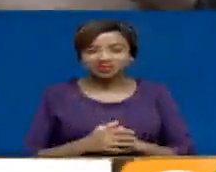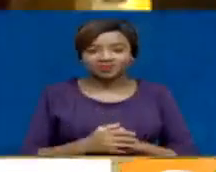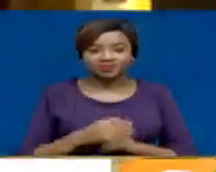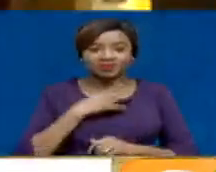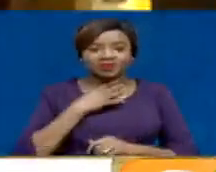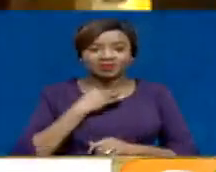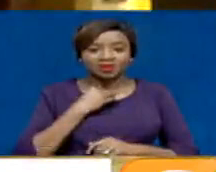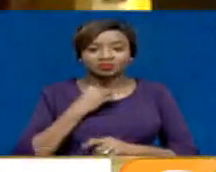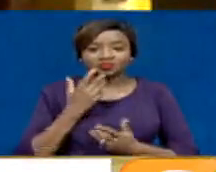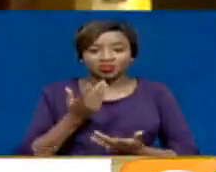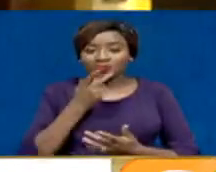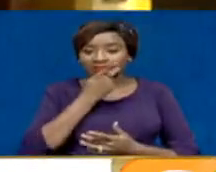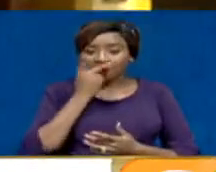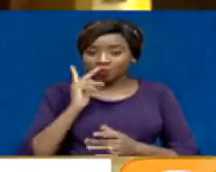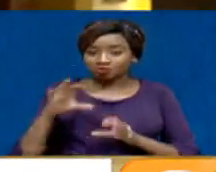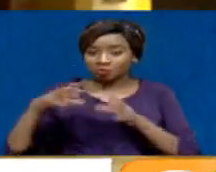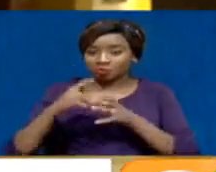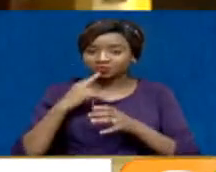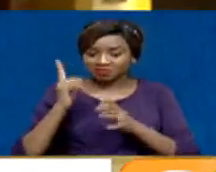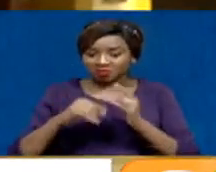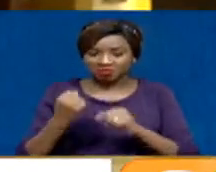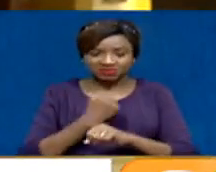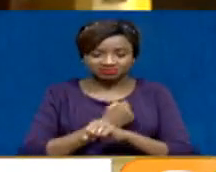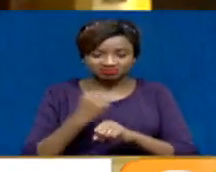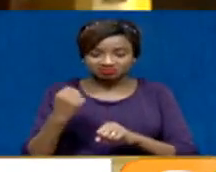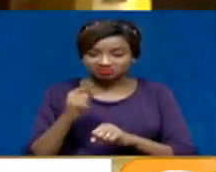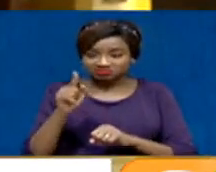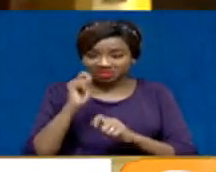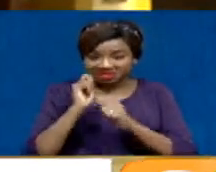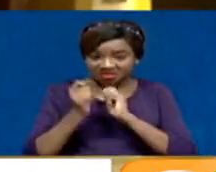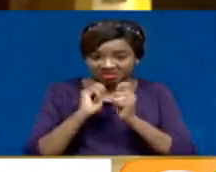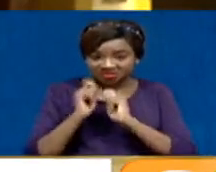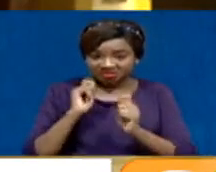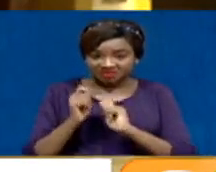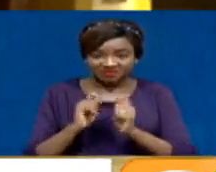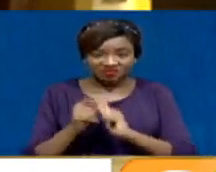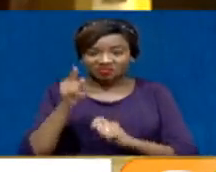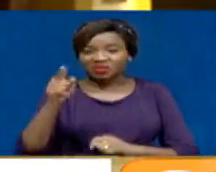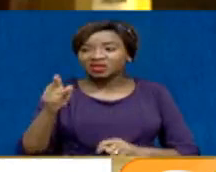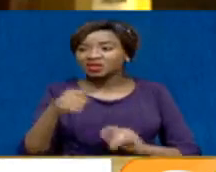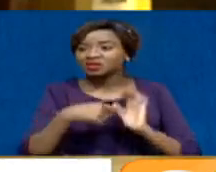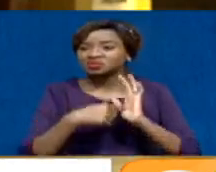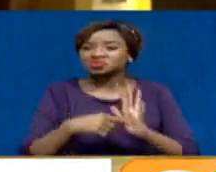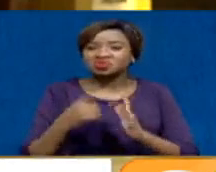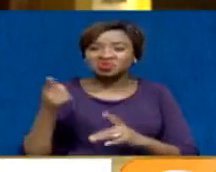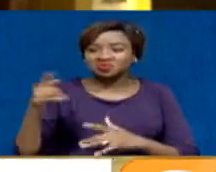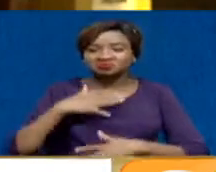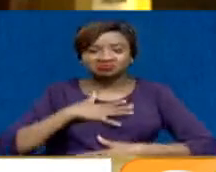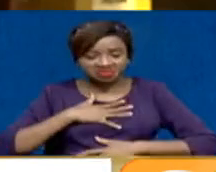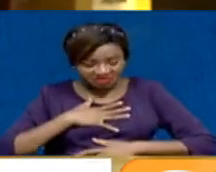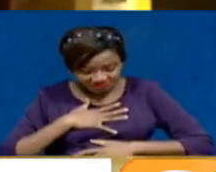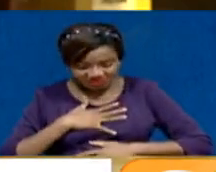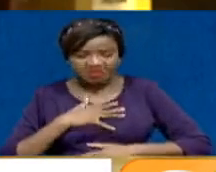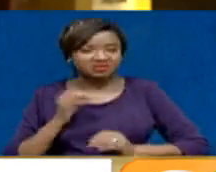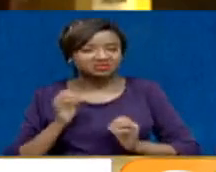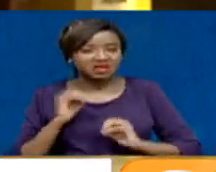Kalonzo Musyoka wakishikilia kuwa shughuli ya kuwapiga msasa wagombea wenza ni kana kwamba kumshusha hadhi.